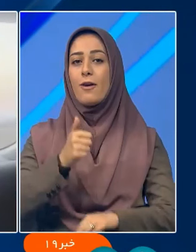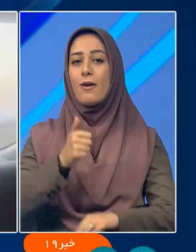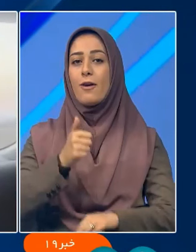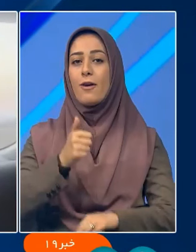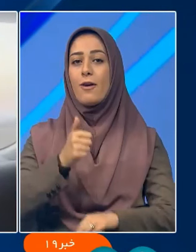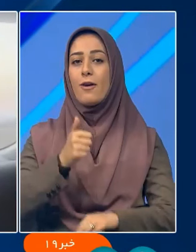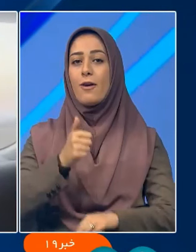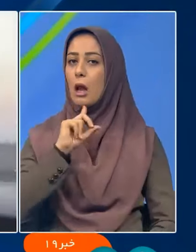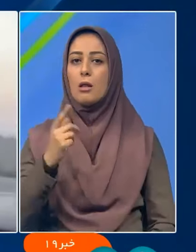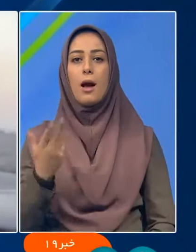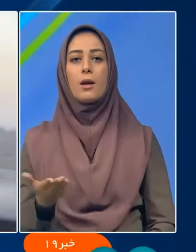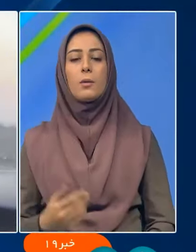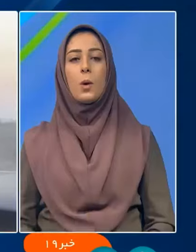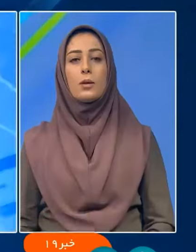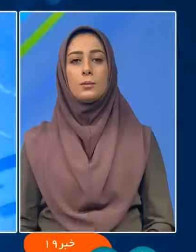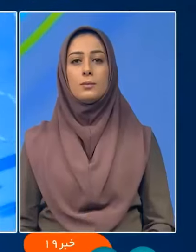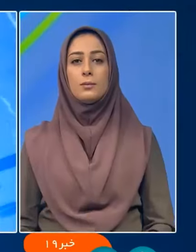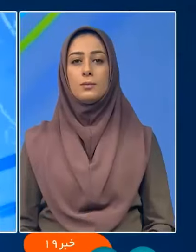کرد.